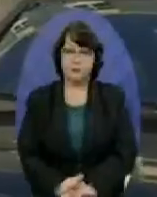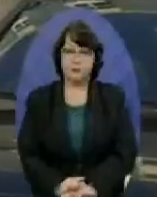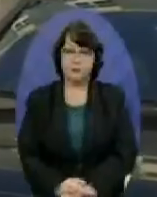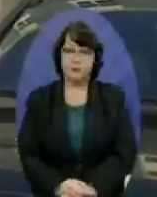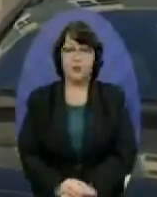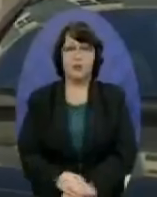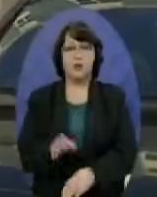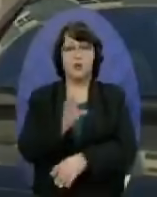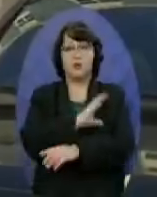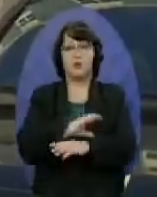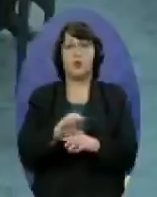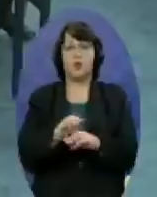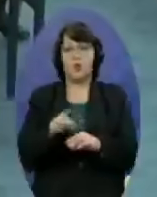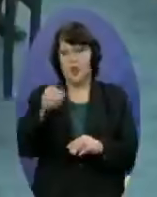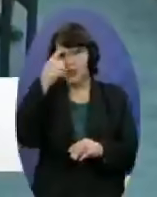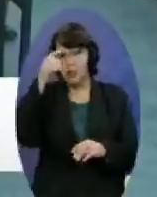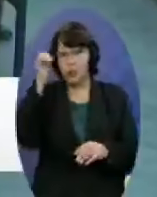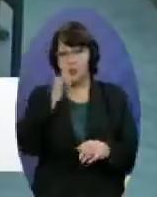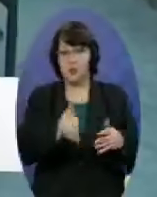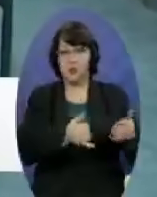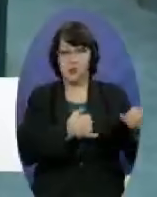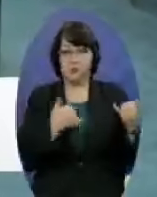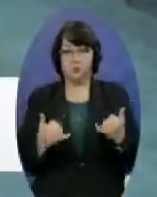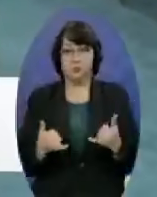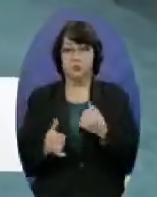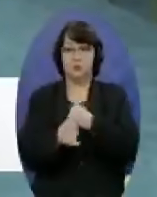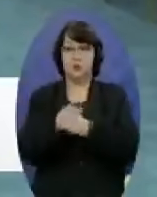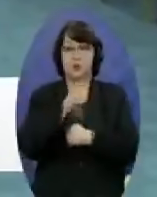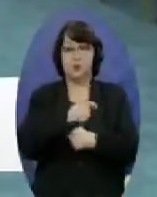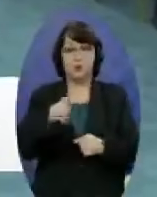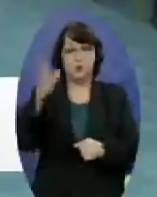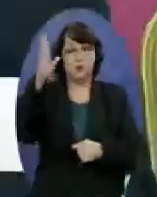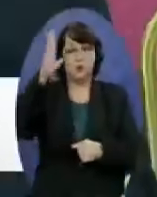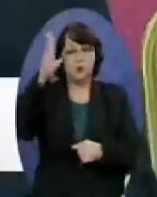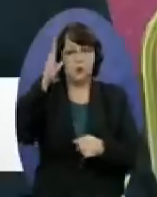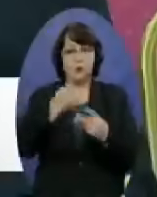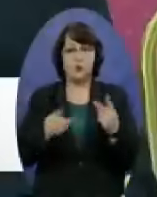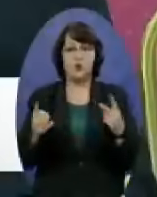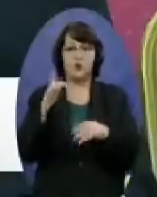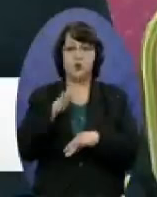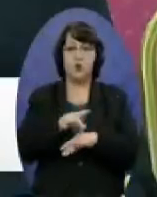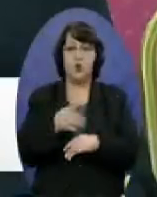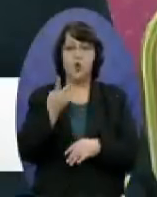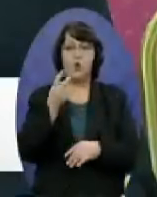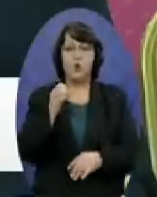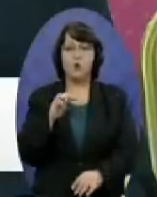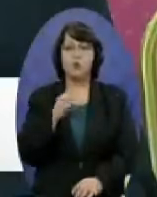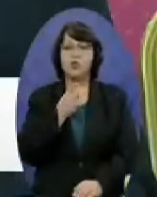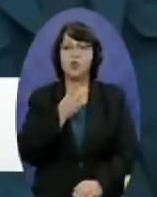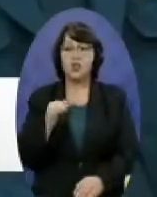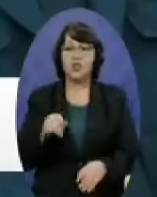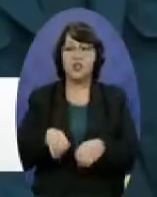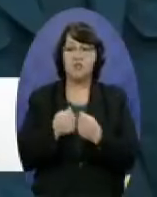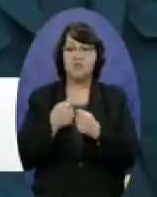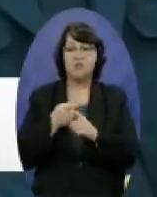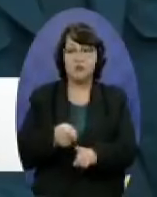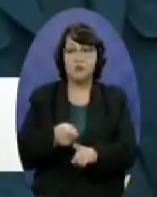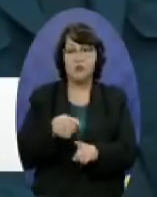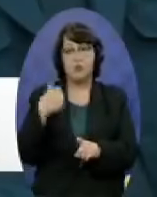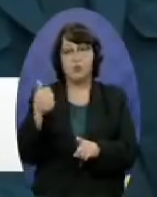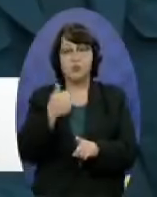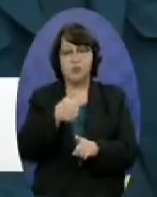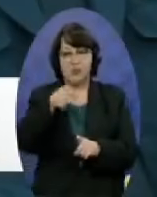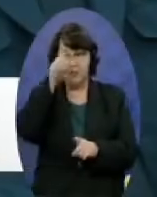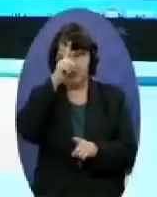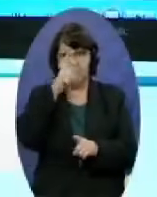Энэ удаагийн сургалтад Энэтхэг улсаас өргөдөн ирсэн мэрэгжилтнүүдээс гадна гэмтэл сохох судлалын үндэсний төв болон үе мөчний гэмтлийн чиглэлээр ажилладаг бусад эмнэлгийн эмч